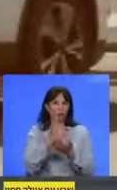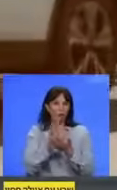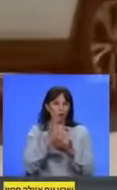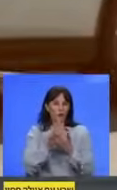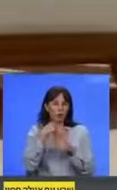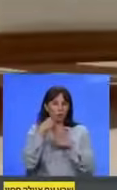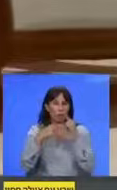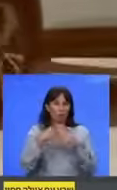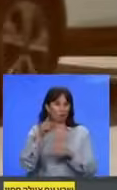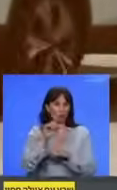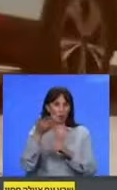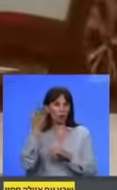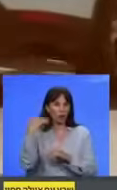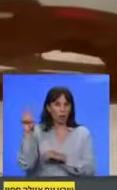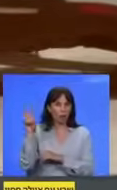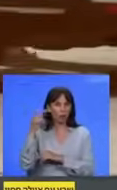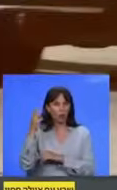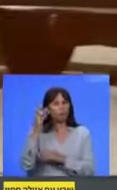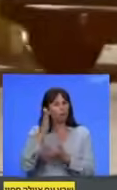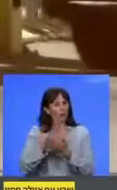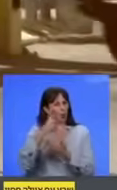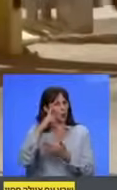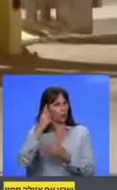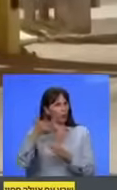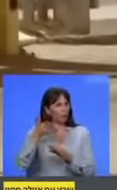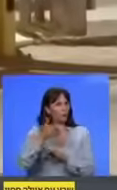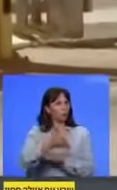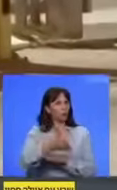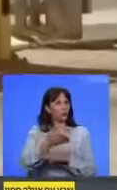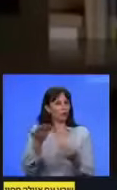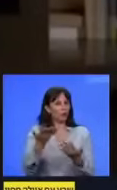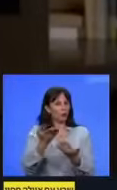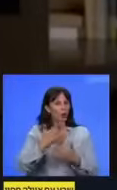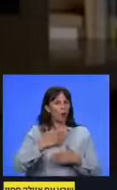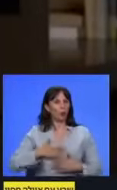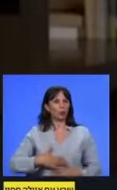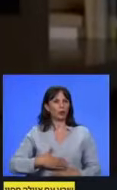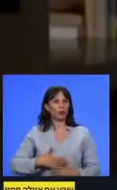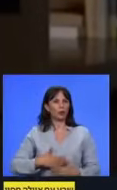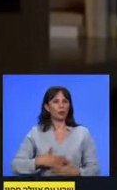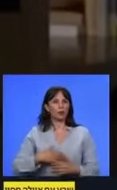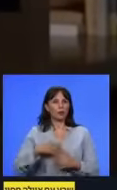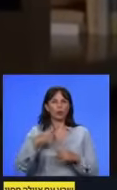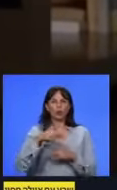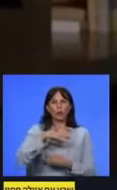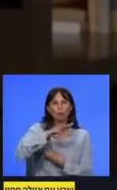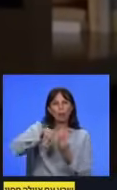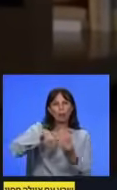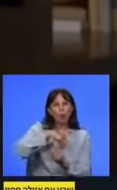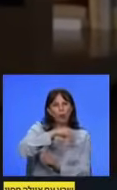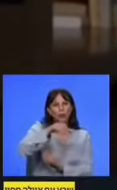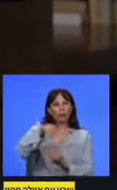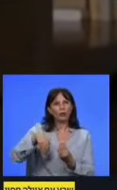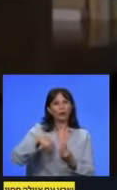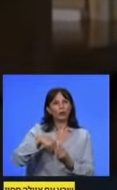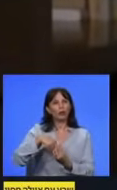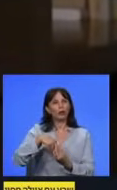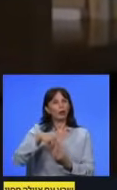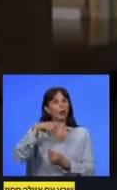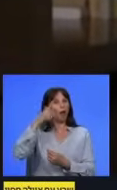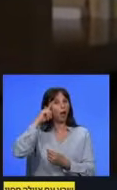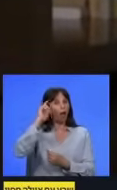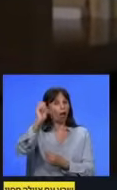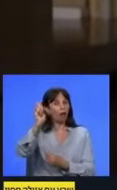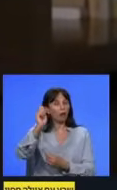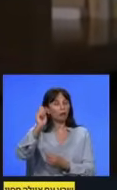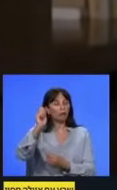במילואים, כבר יודע לאן פניו מועדות ומה הוא רוצה. סוכן, הוא צריך להיות מניפולטיבי. הוא צריך להיות מאוד חכם,